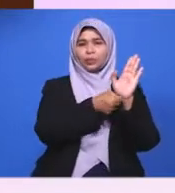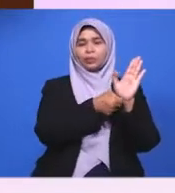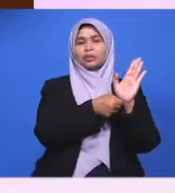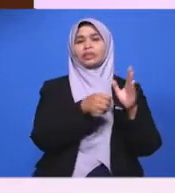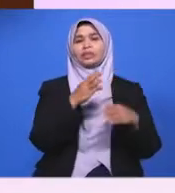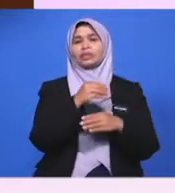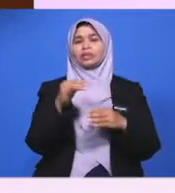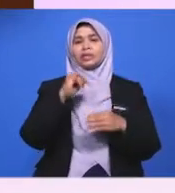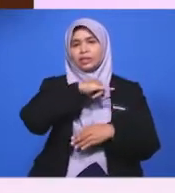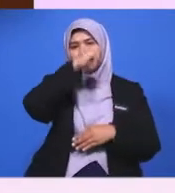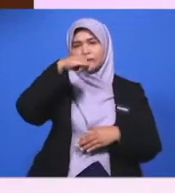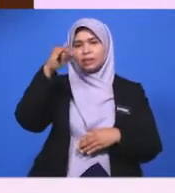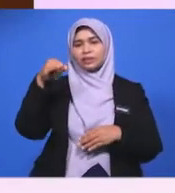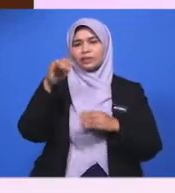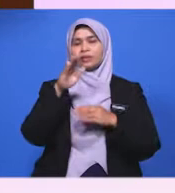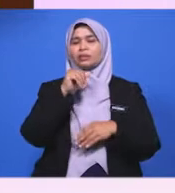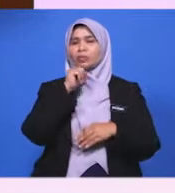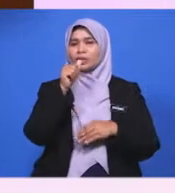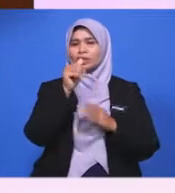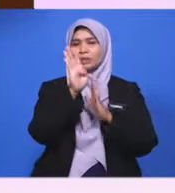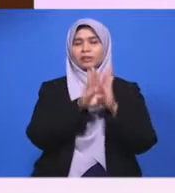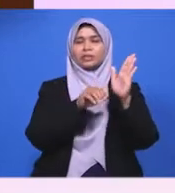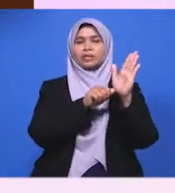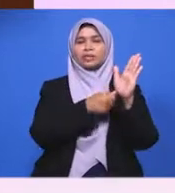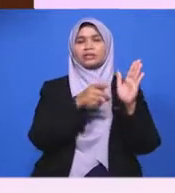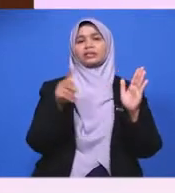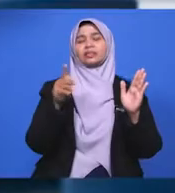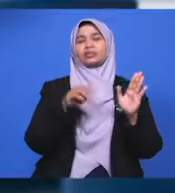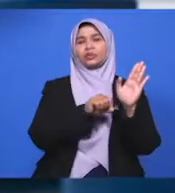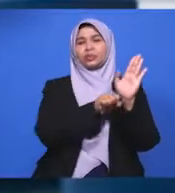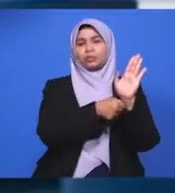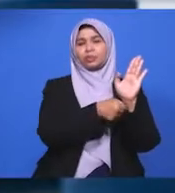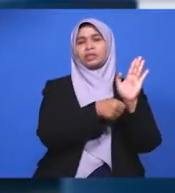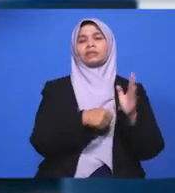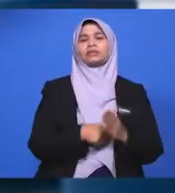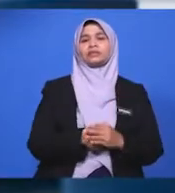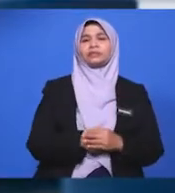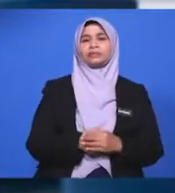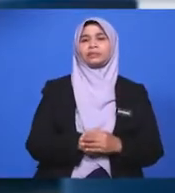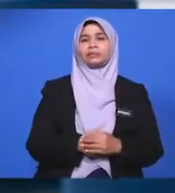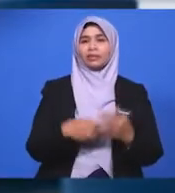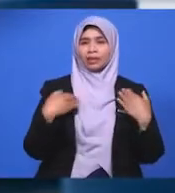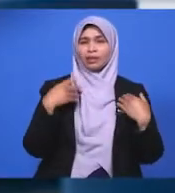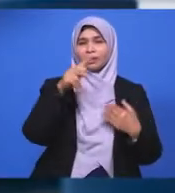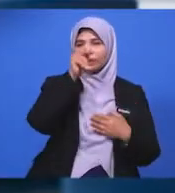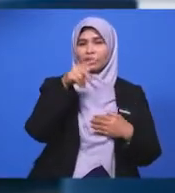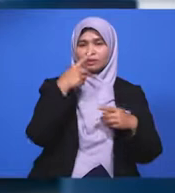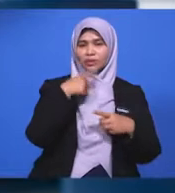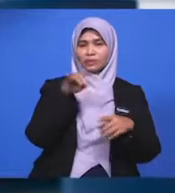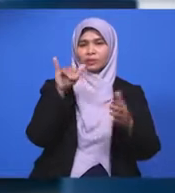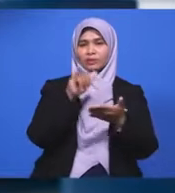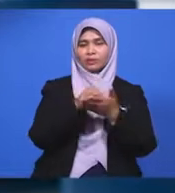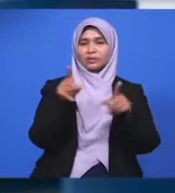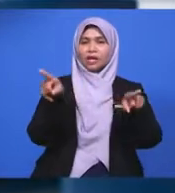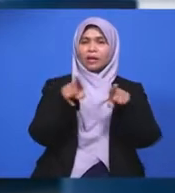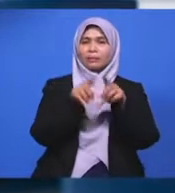dan industri bukan berasaskan sumber. Adakah jawapan tersebut sama